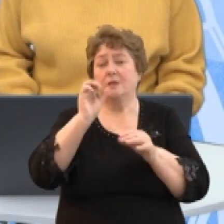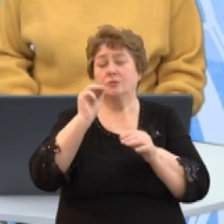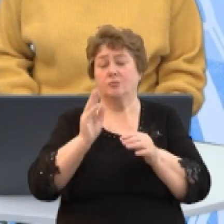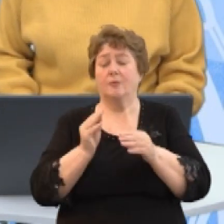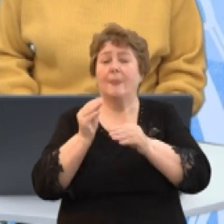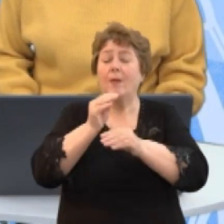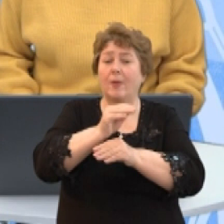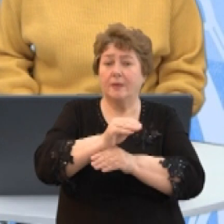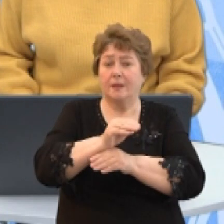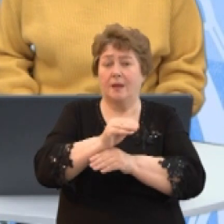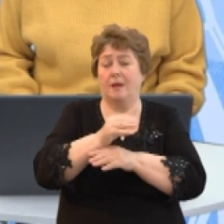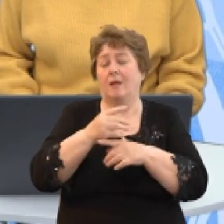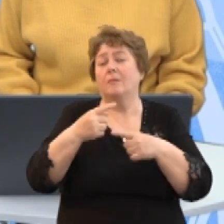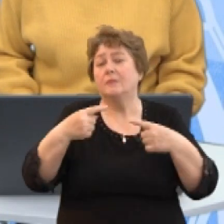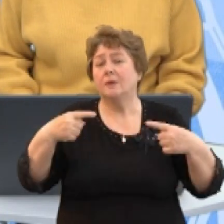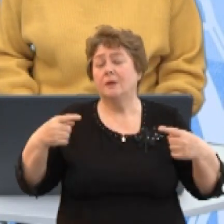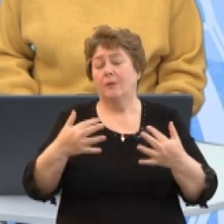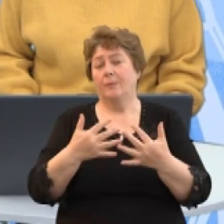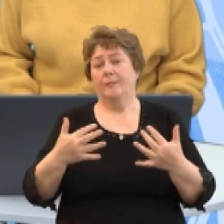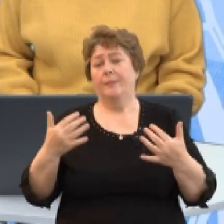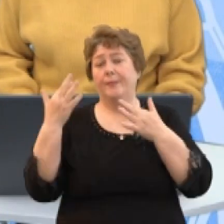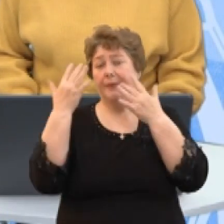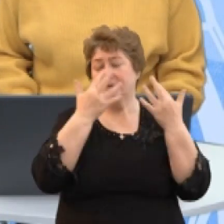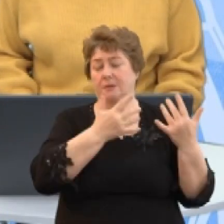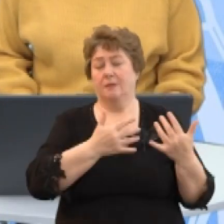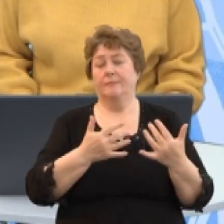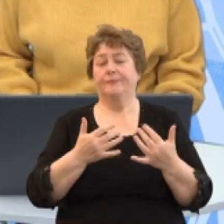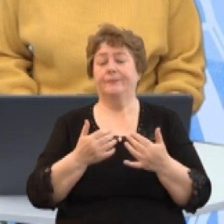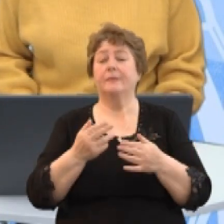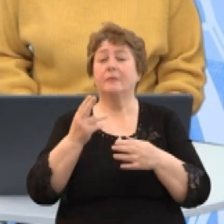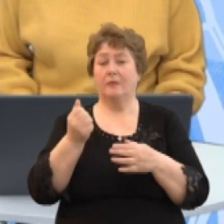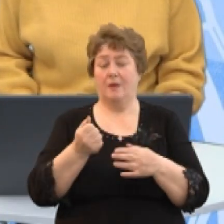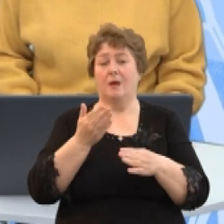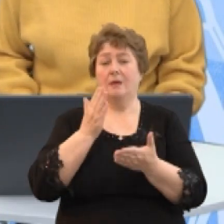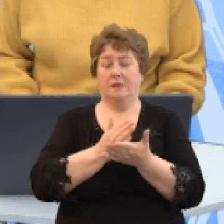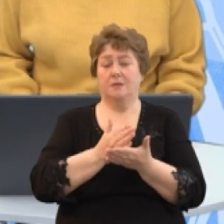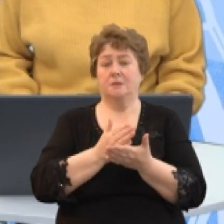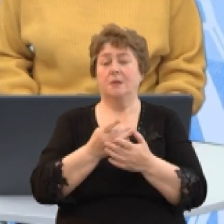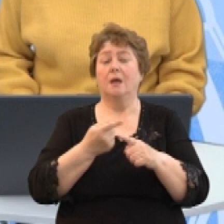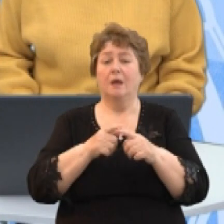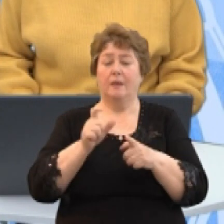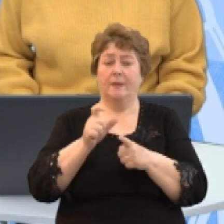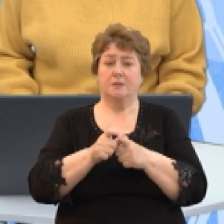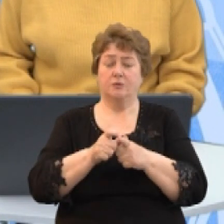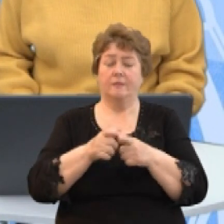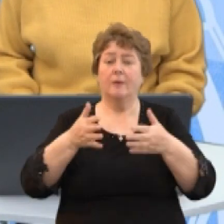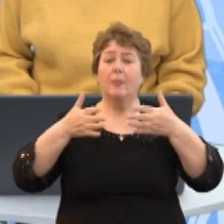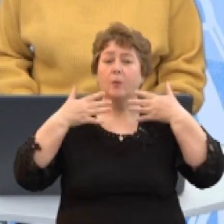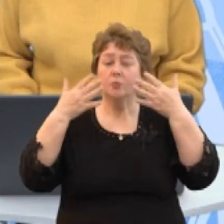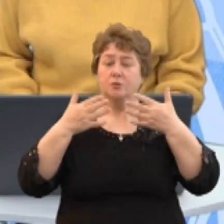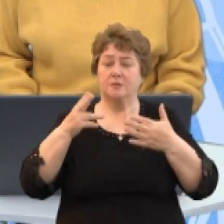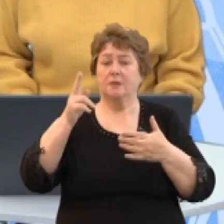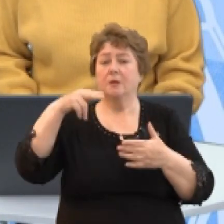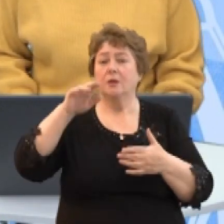дополняя его каким-либо признакам конечно есть это слово душистая